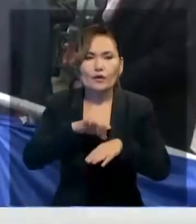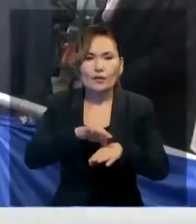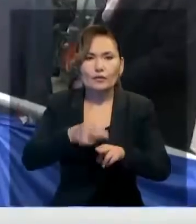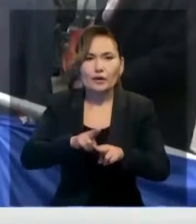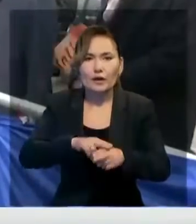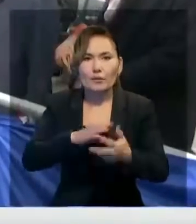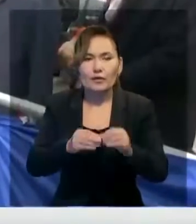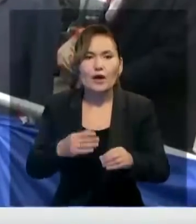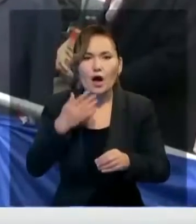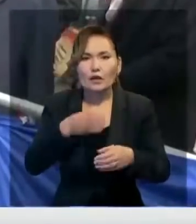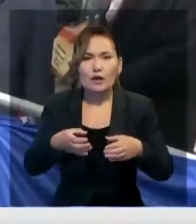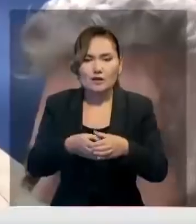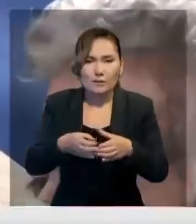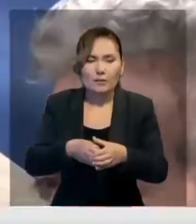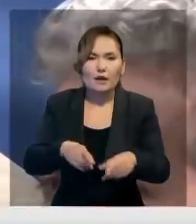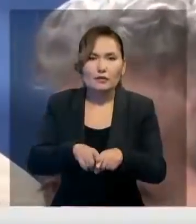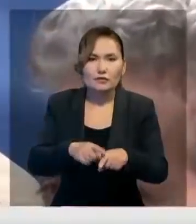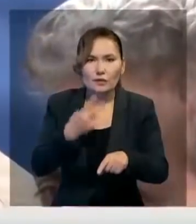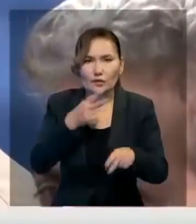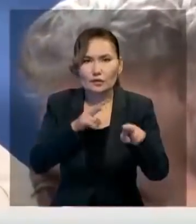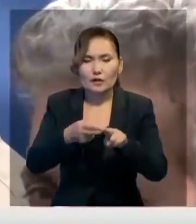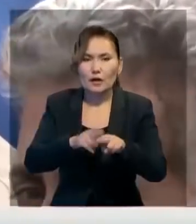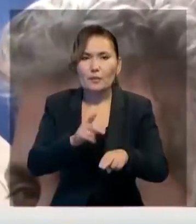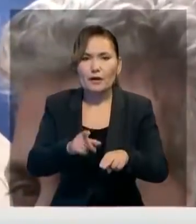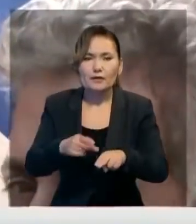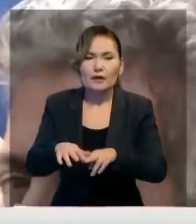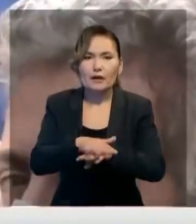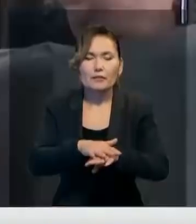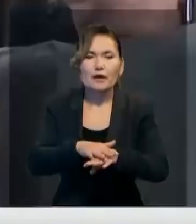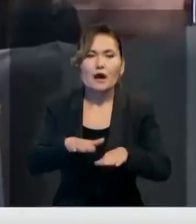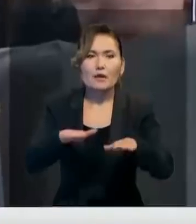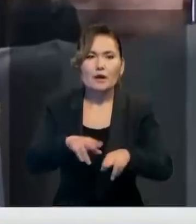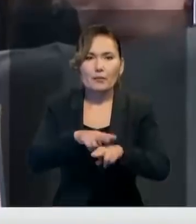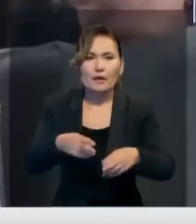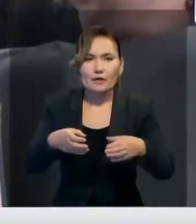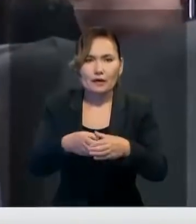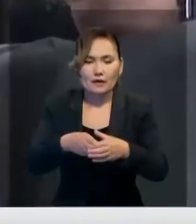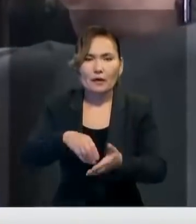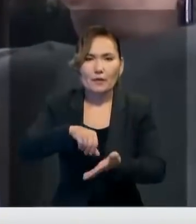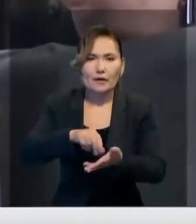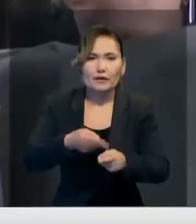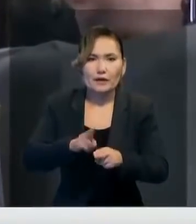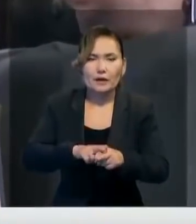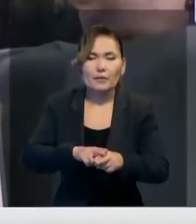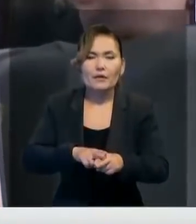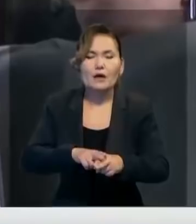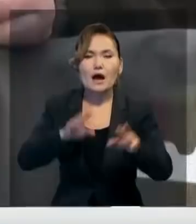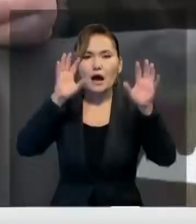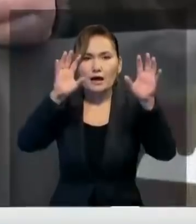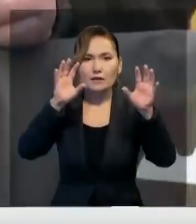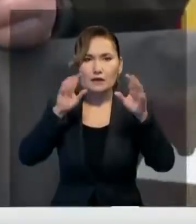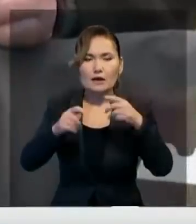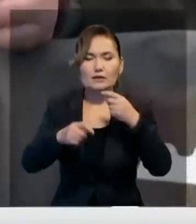Каталония ұлттық ассамблеясы ұйымдастырды. Оған тұрғындармен қатар жергілікті партия өкілдері де қатысты. Шерушілер оның